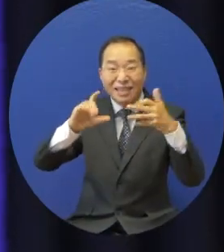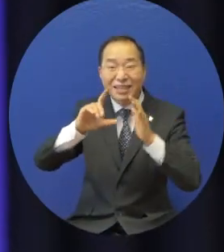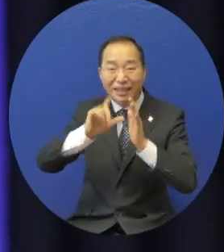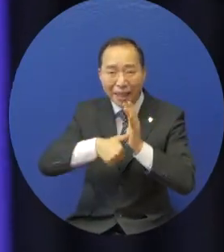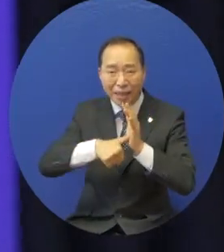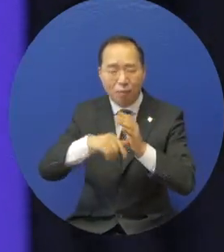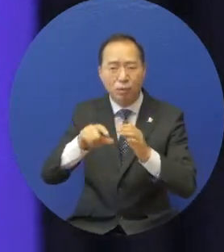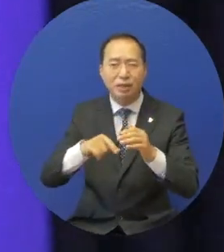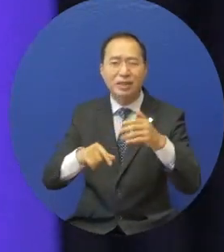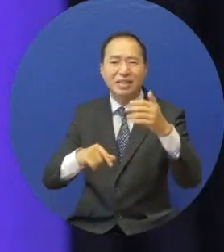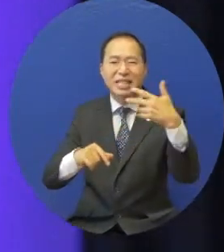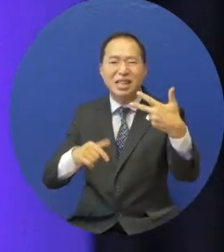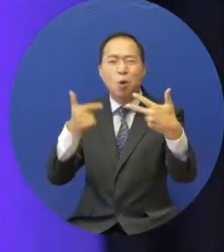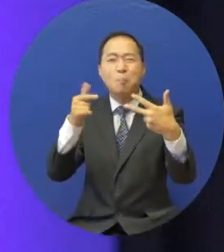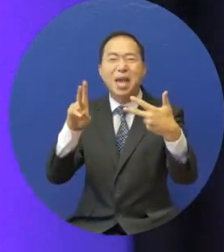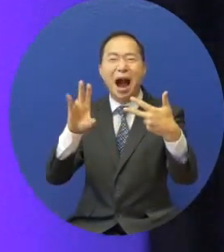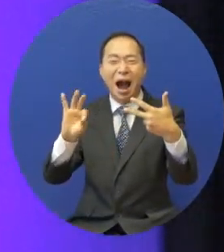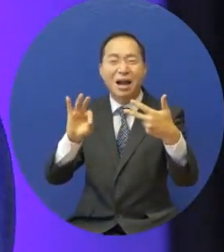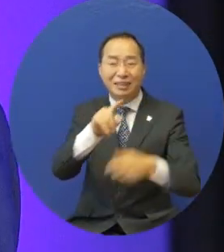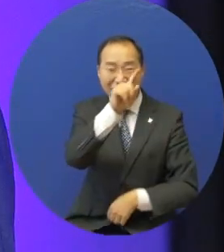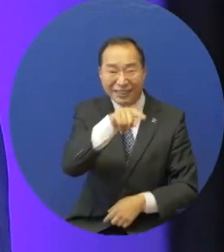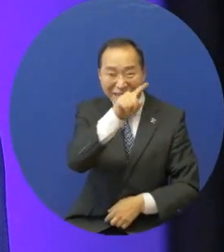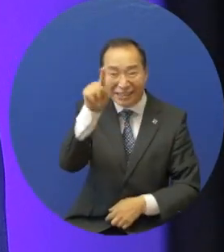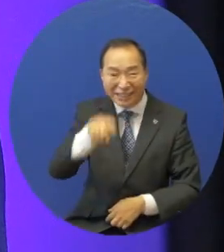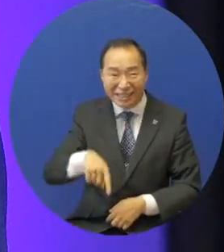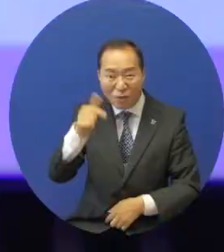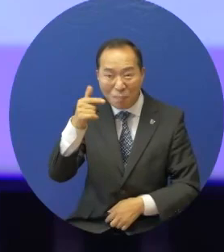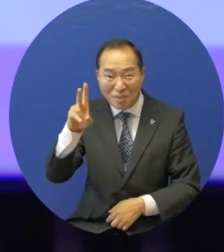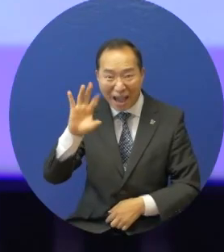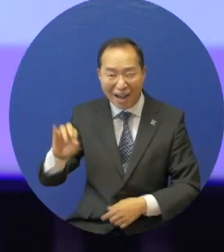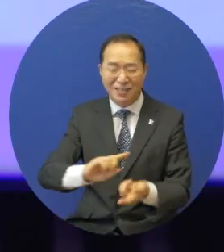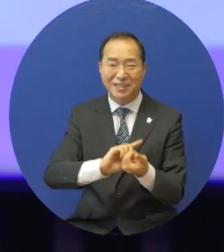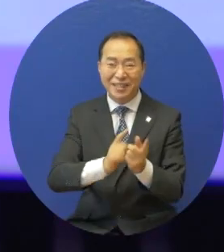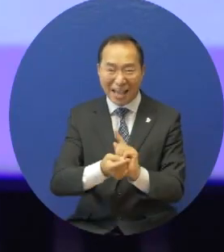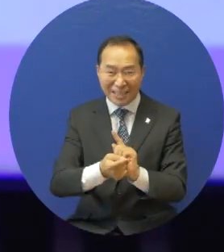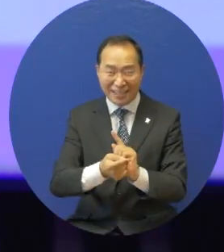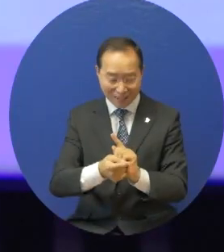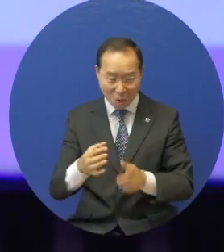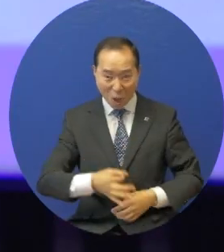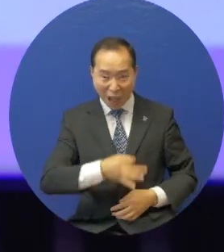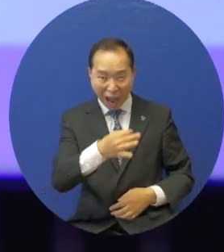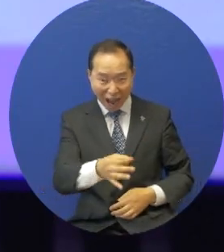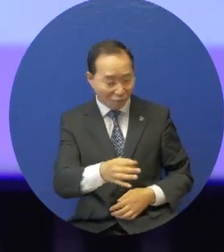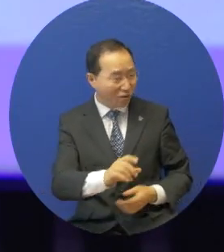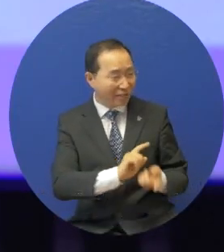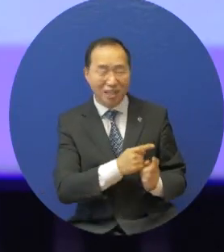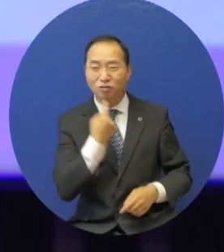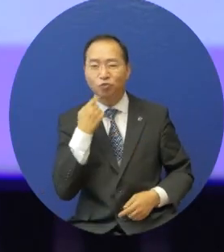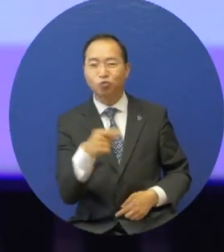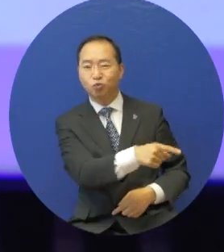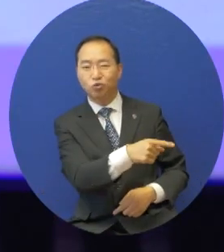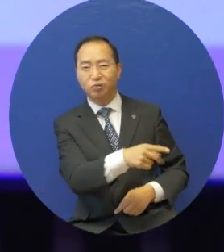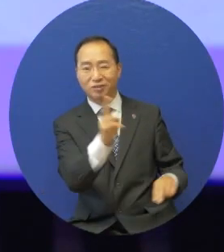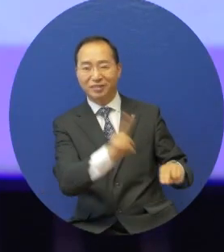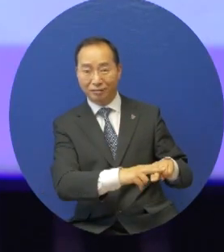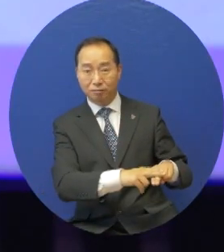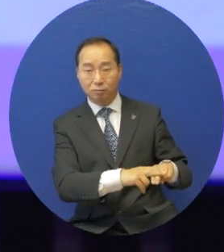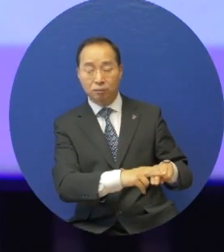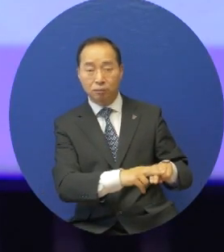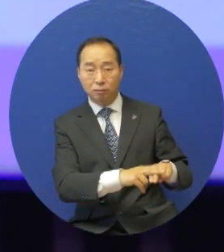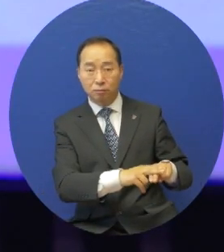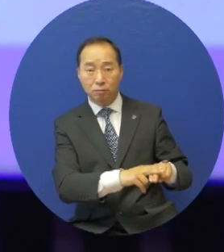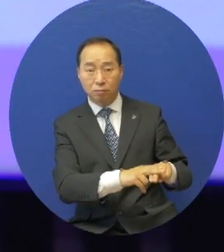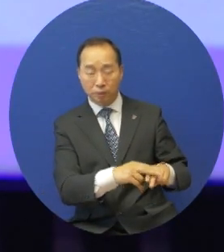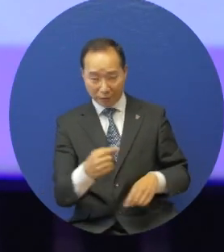약 7냥 정도로 그거를 대신할 수 있었어요. 제가 이거를 읽으면서 굉장히 우울했어요. 매를 맞고 벌어야